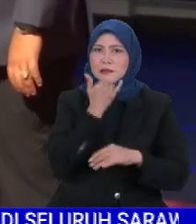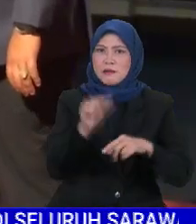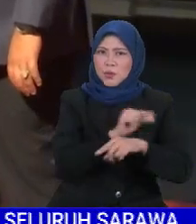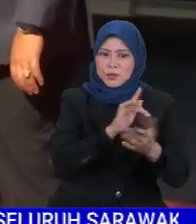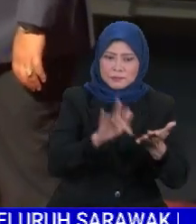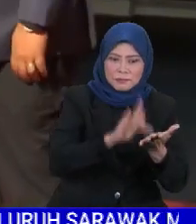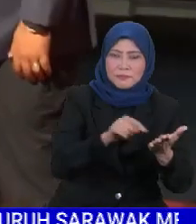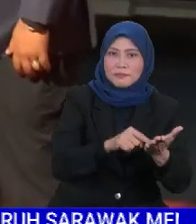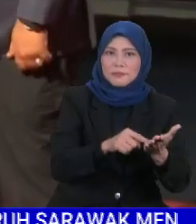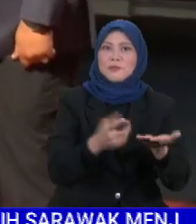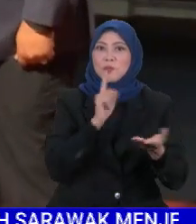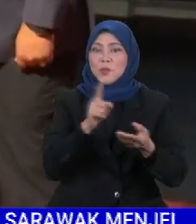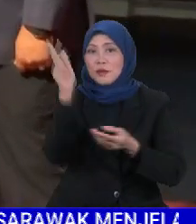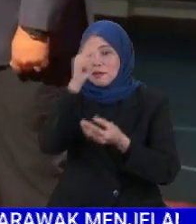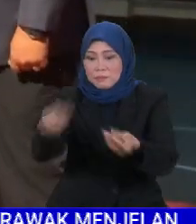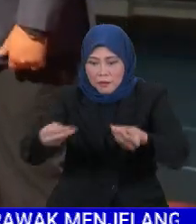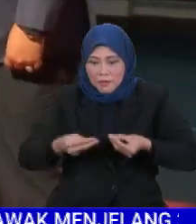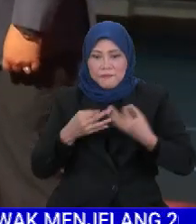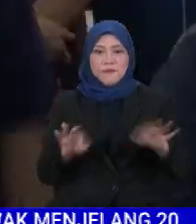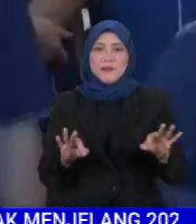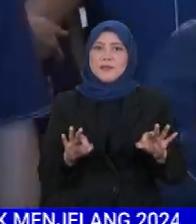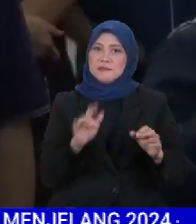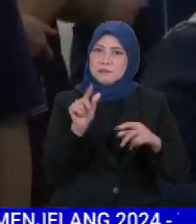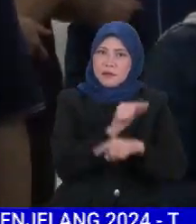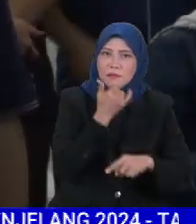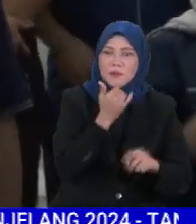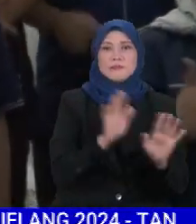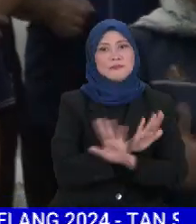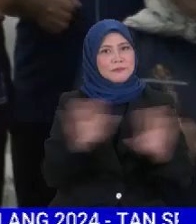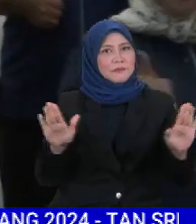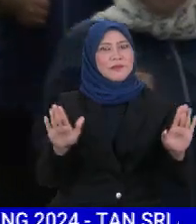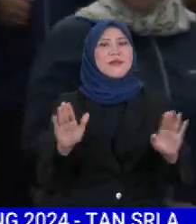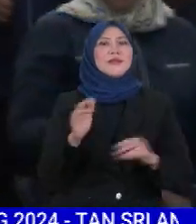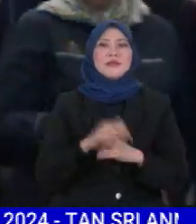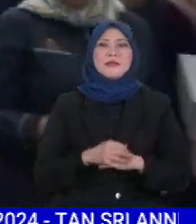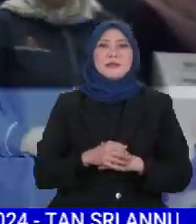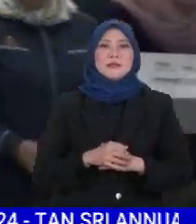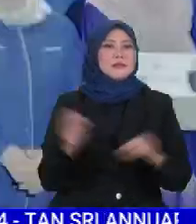menyalahgunakan peranti yang diberikan secara percuma oleh pihak kerajaan itu untuk tujuan yang